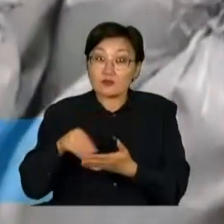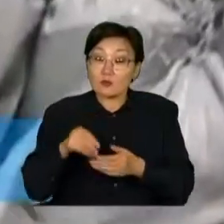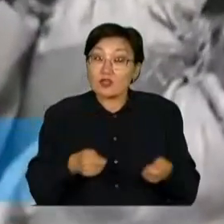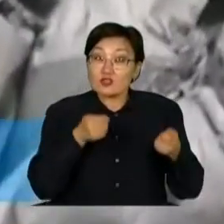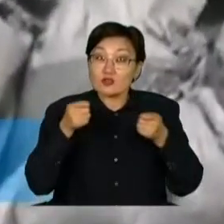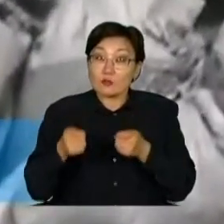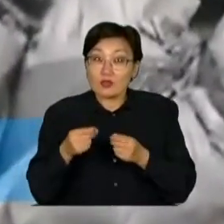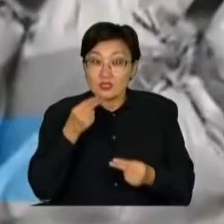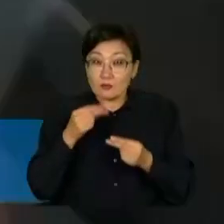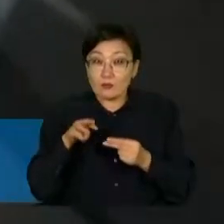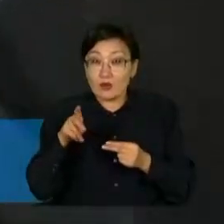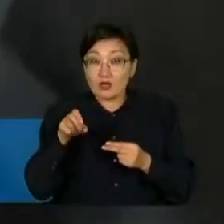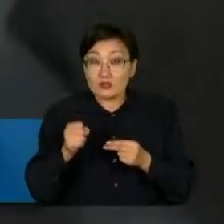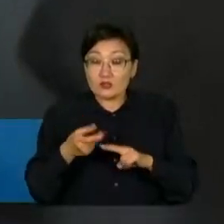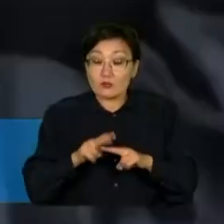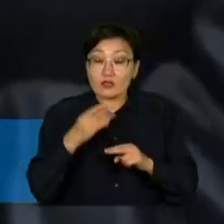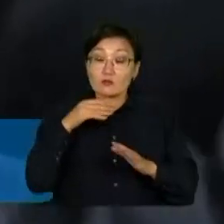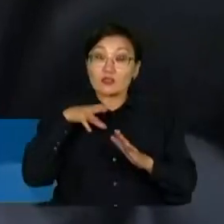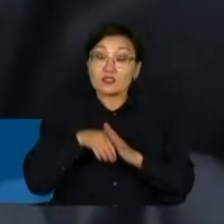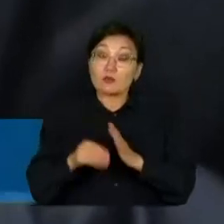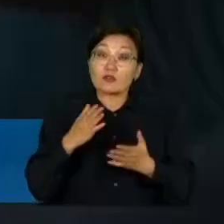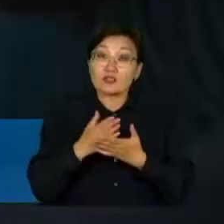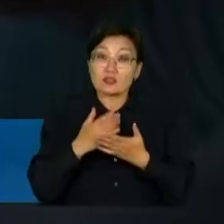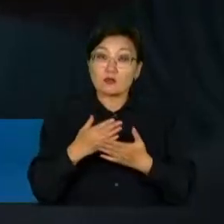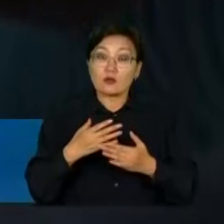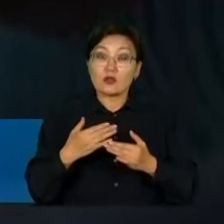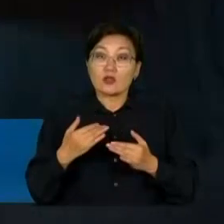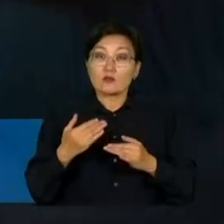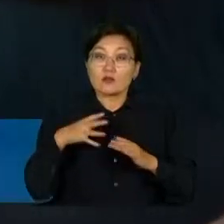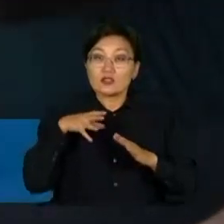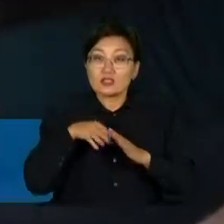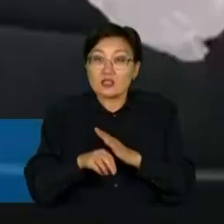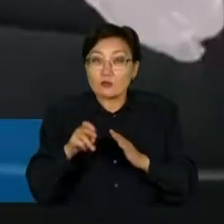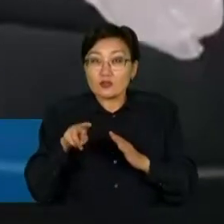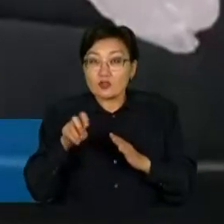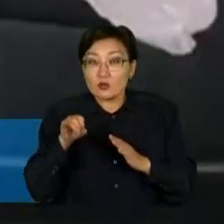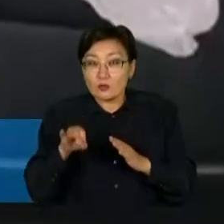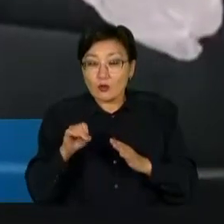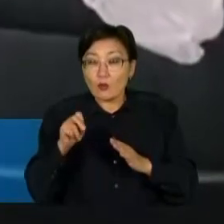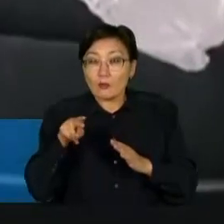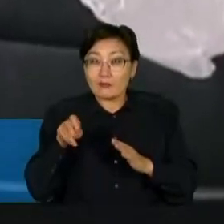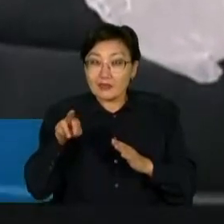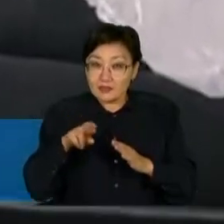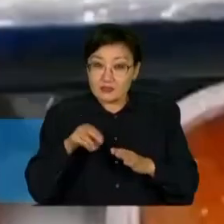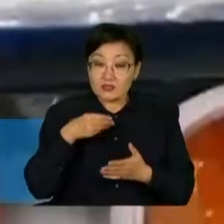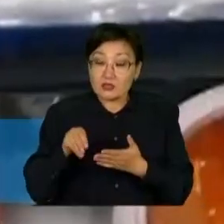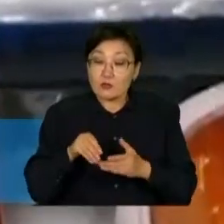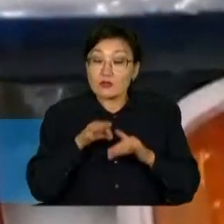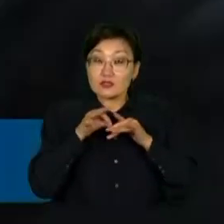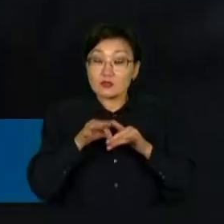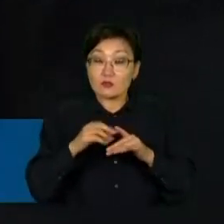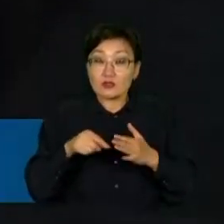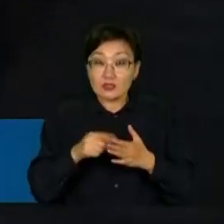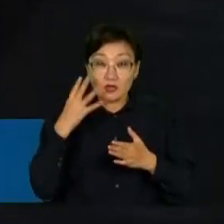поставками пищевого мака, который в своем составе имел значительные примеси маковой соломы и опия. Закупы производились в Алматы